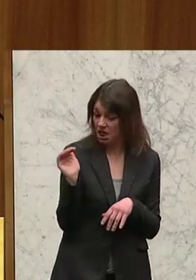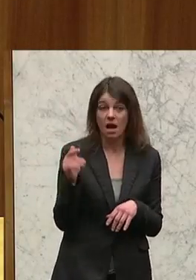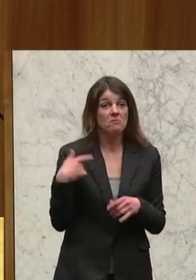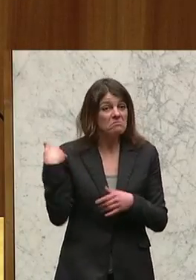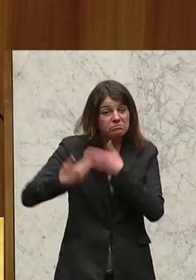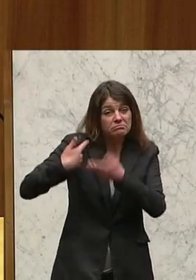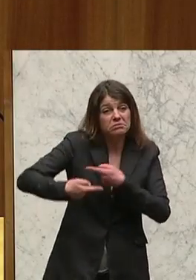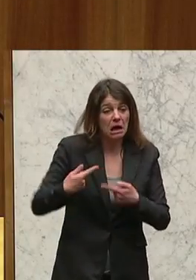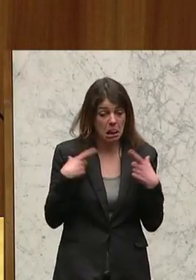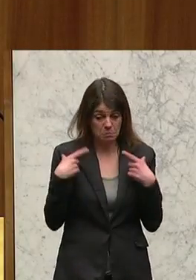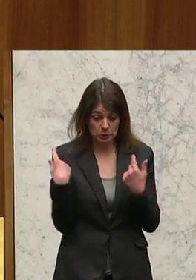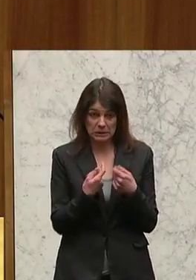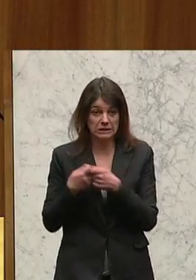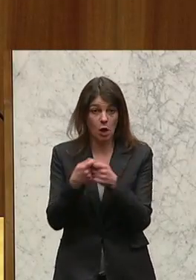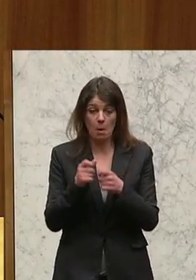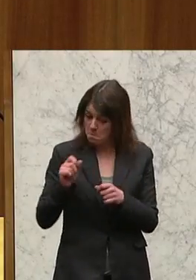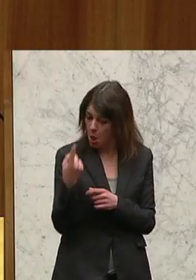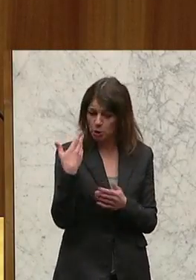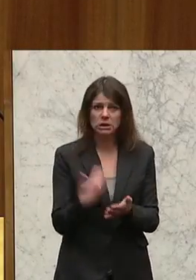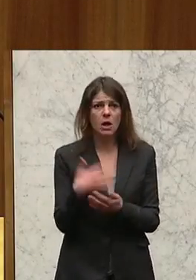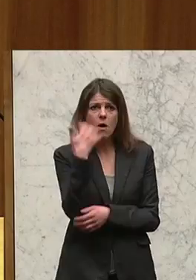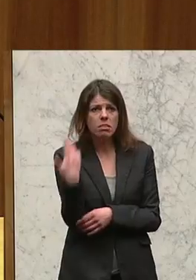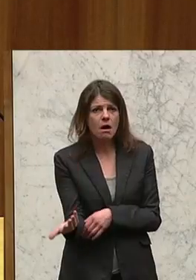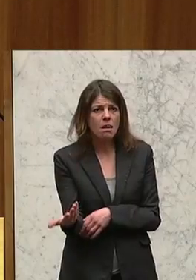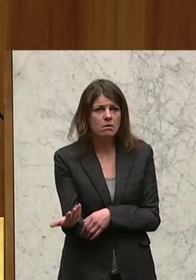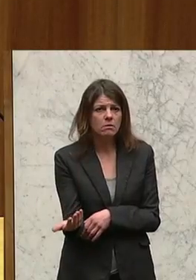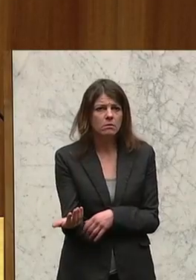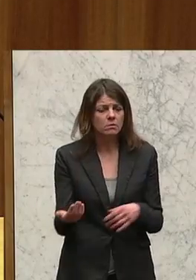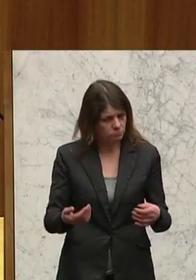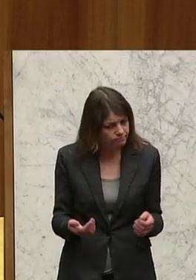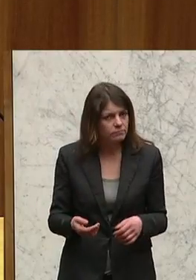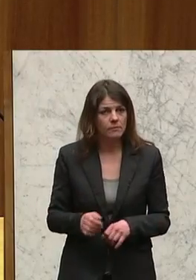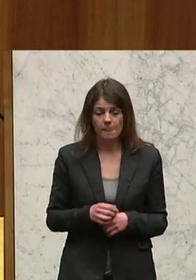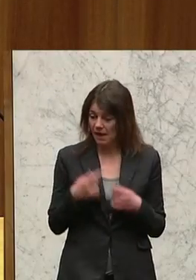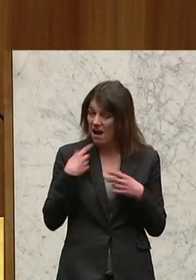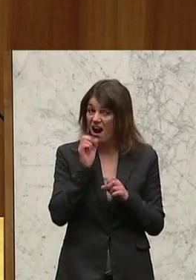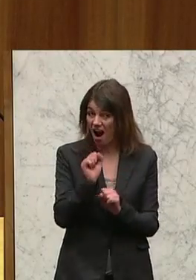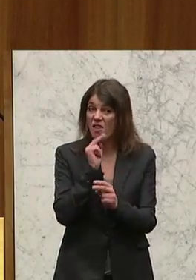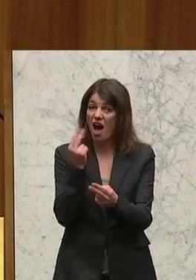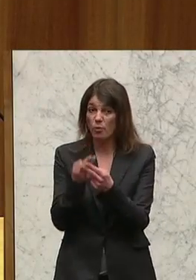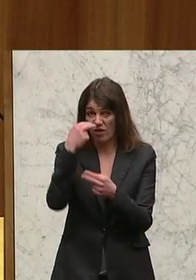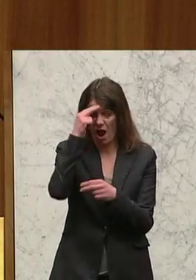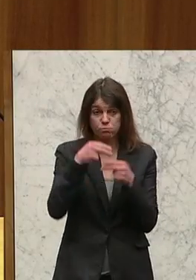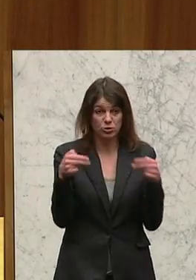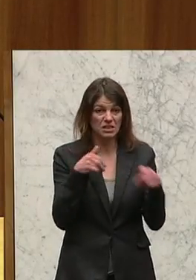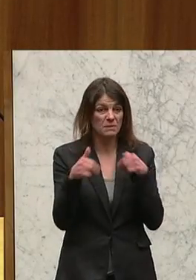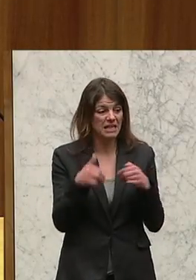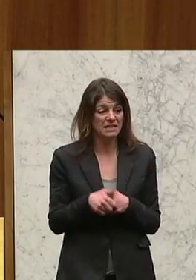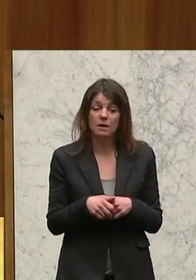in unserer Gesellschaft lebt, plötzlich so radikalisiert wird? Herr Bundesminister, ich kann Ihnen die Antwort geben. Sie